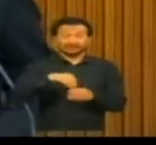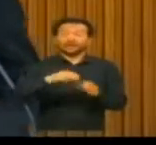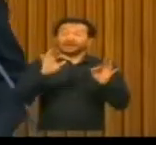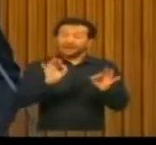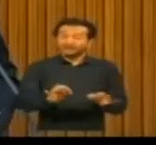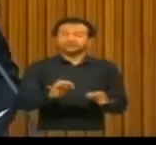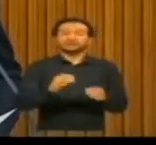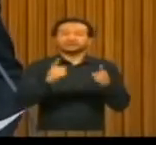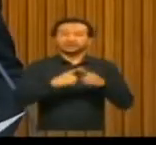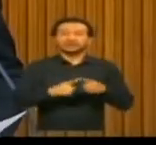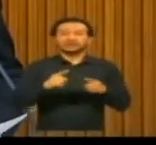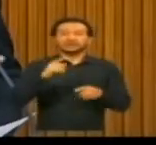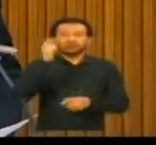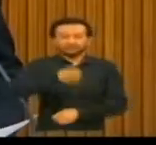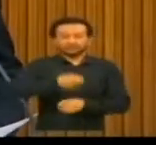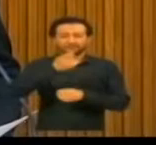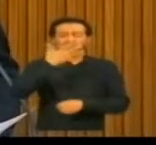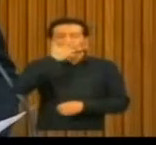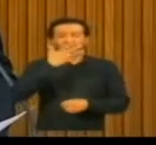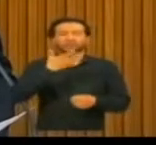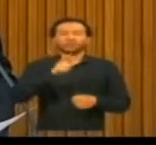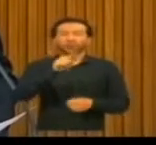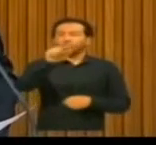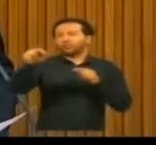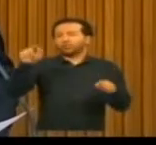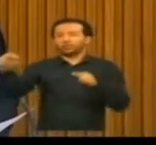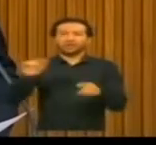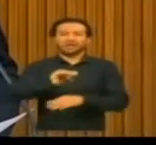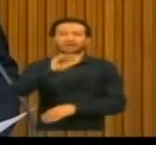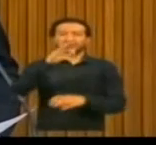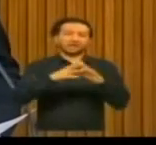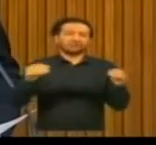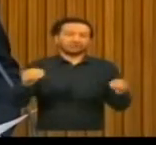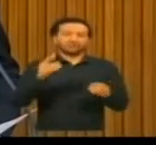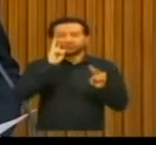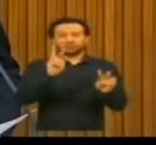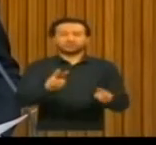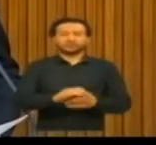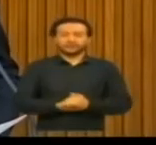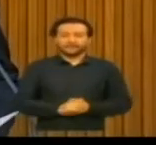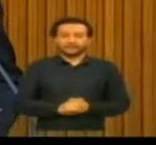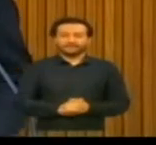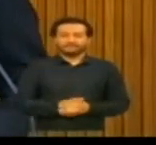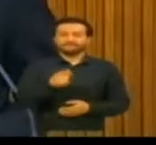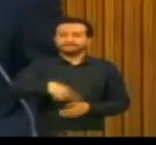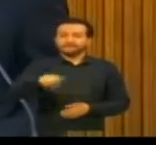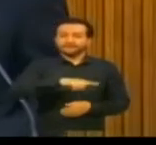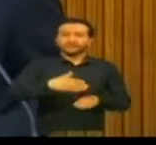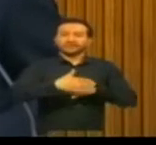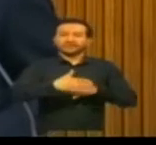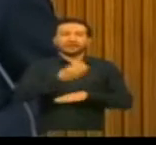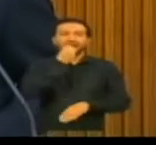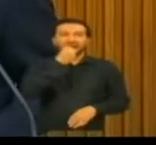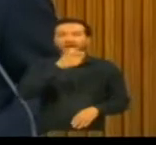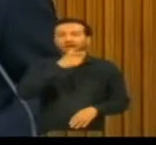kadar madencimizin Anadolu'nun değişik yerlerinde hayatlarını kaybettiklerini biliyoruz. Bunlar ekmek parası için.